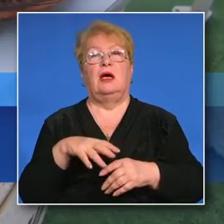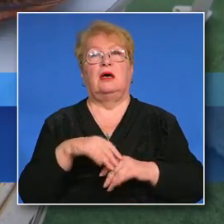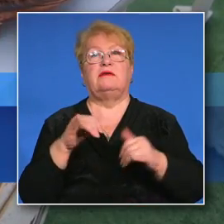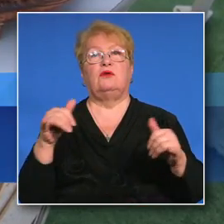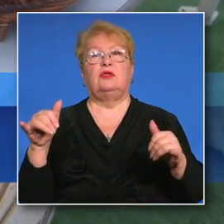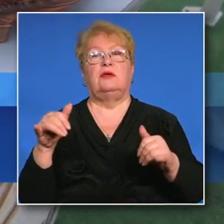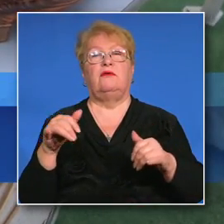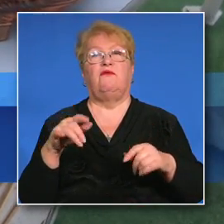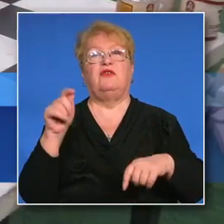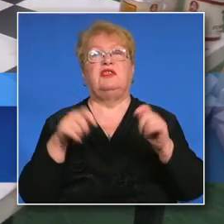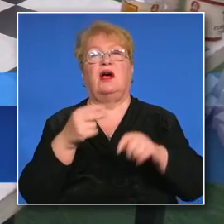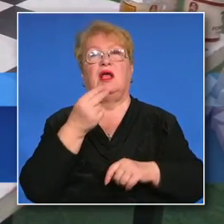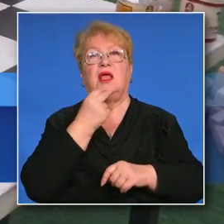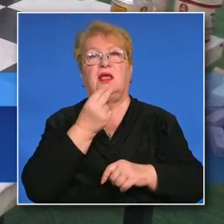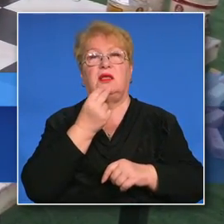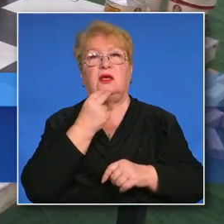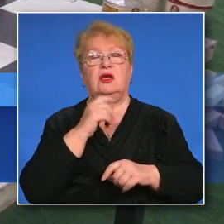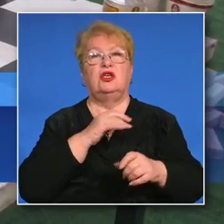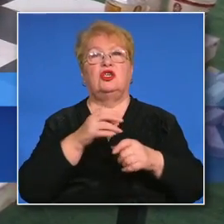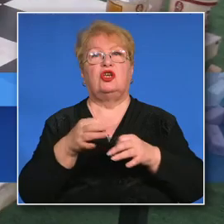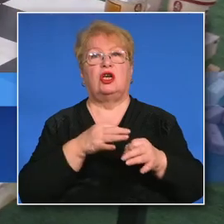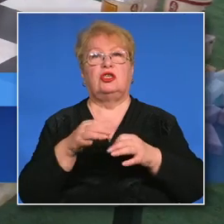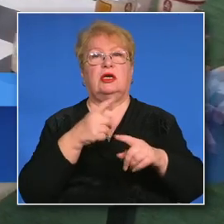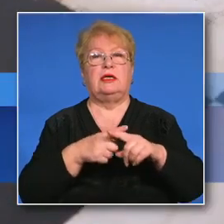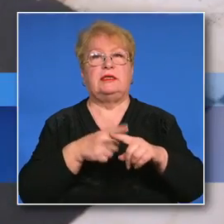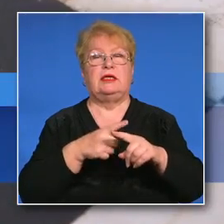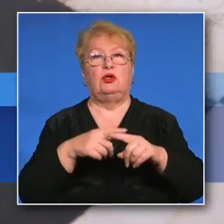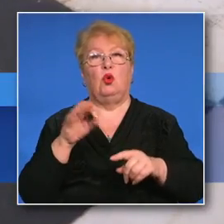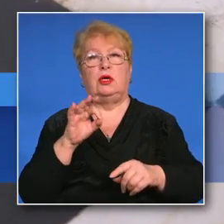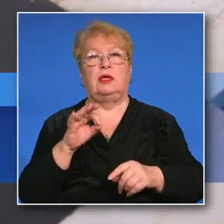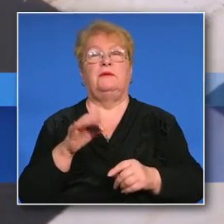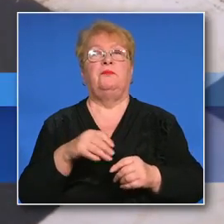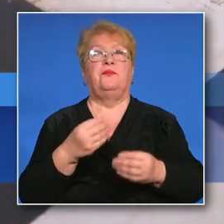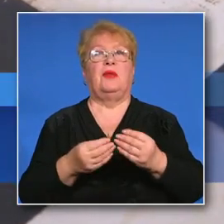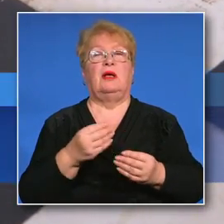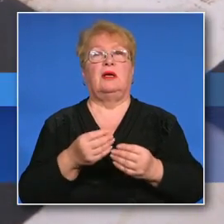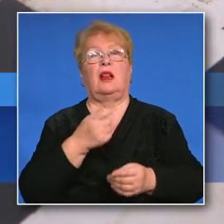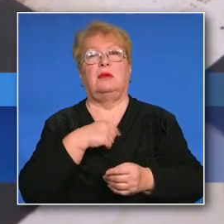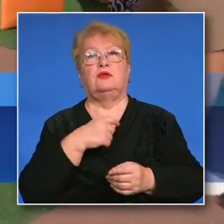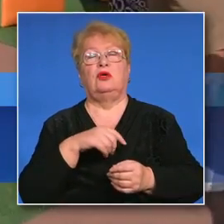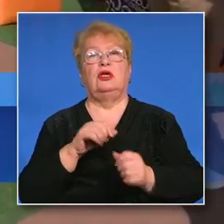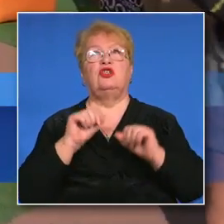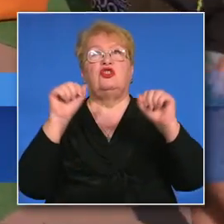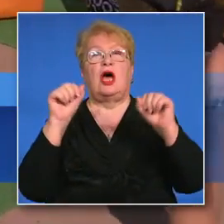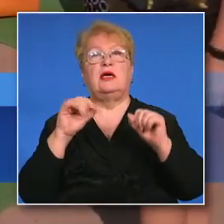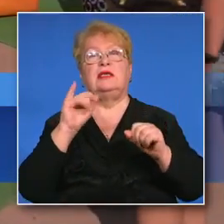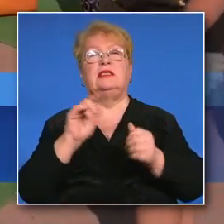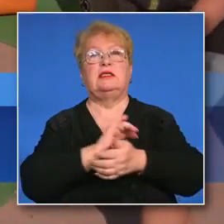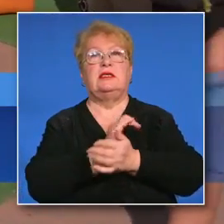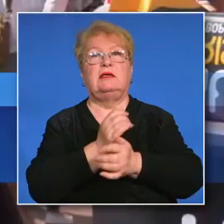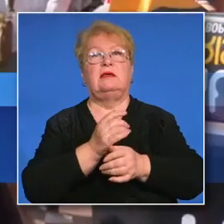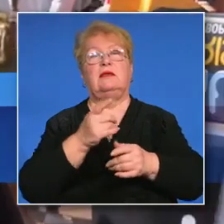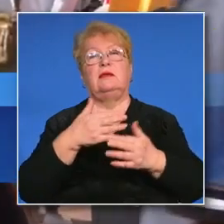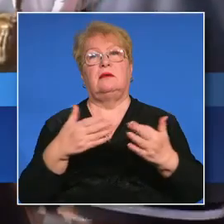фестиваль еды. Шашки консервными банками, крестики-нолики, импровизированными сосисками и колбасой, штанга из сыра и многое